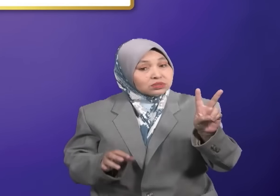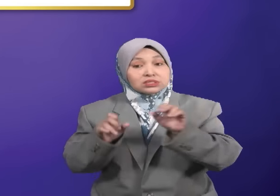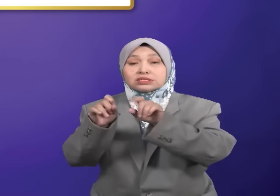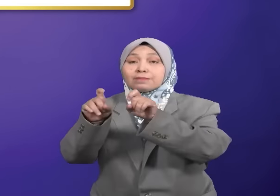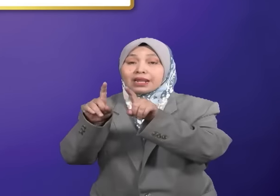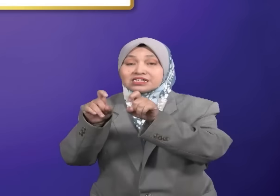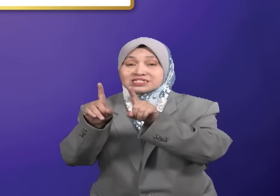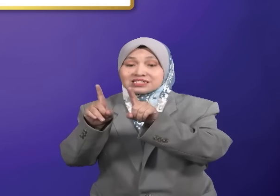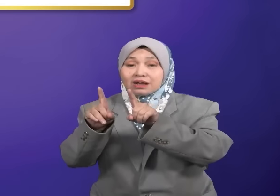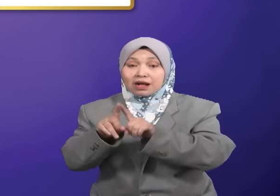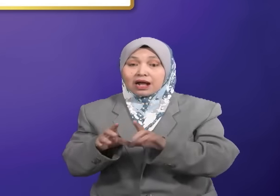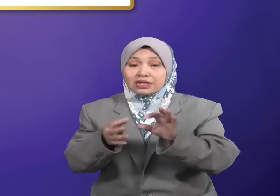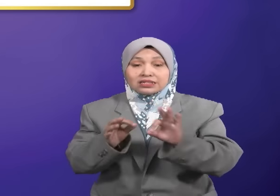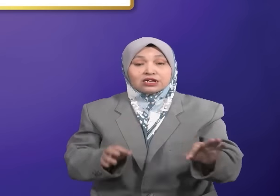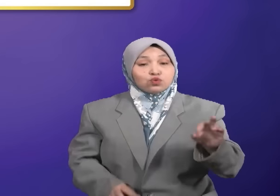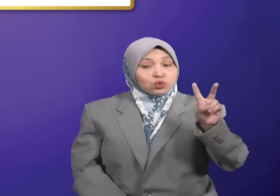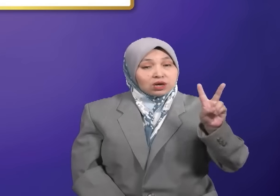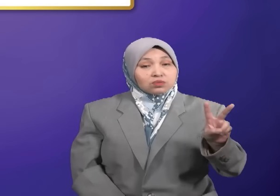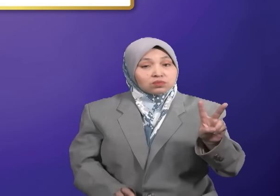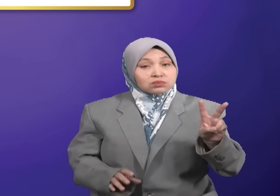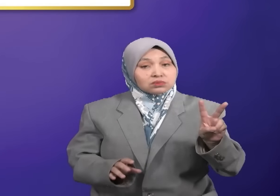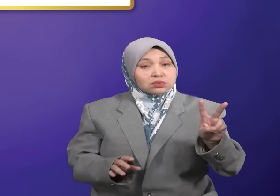ini. Ayat yang ke-211.